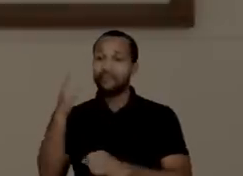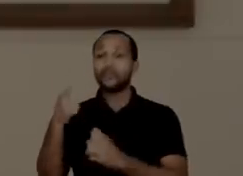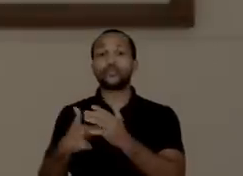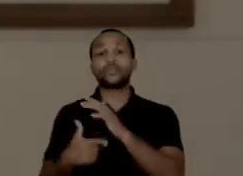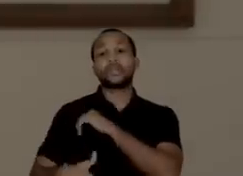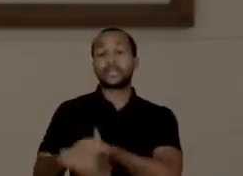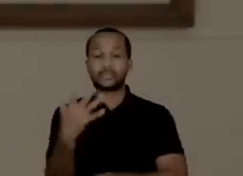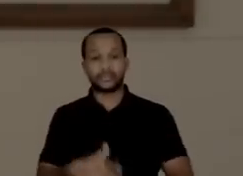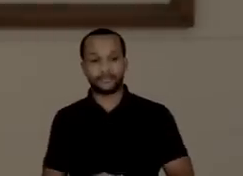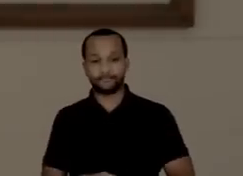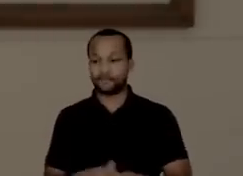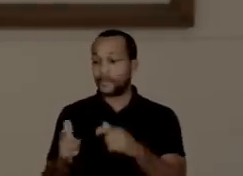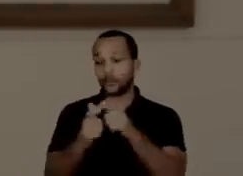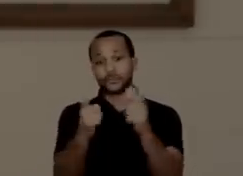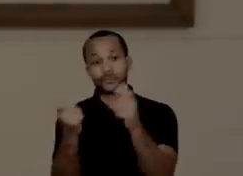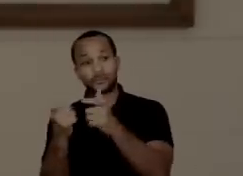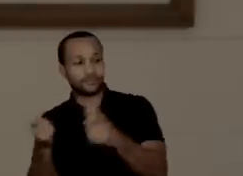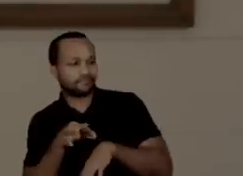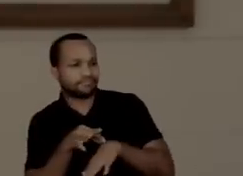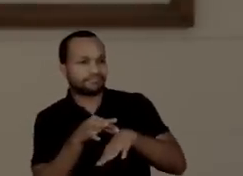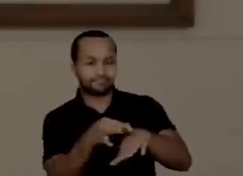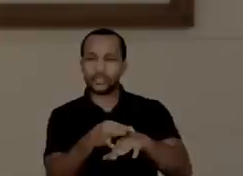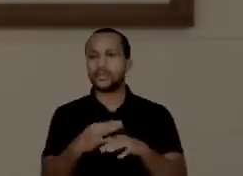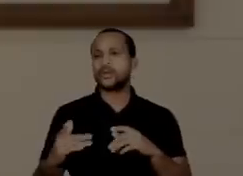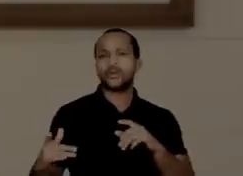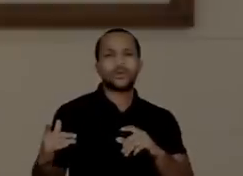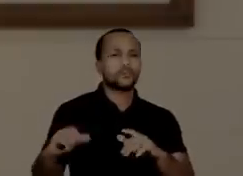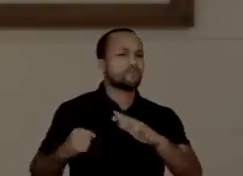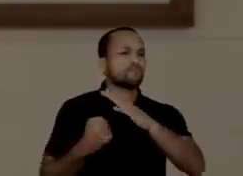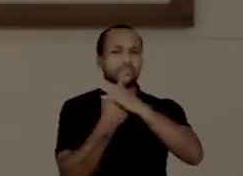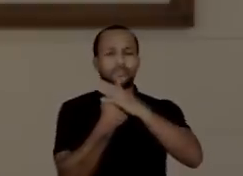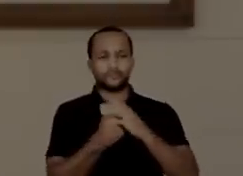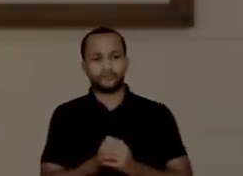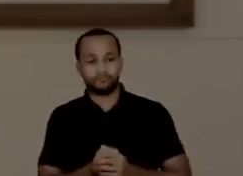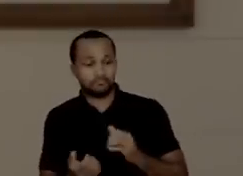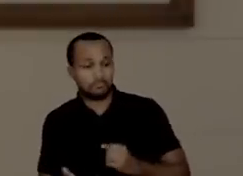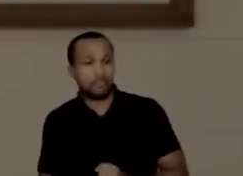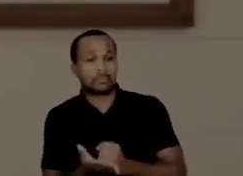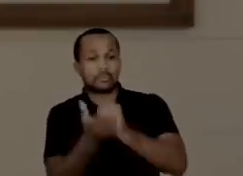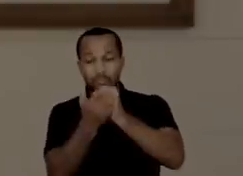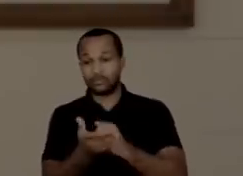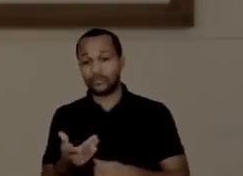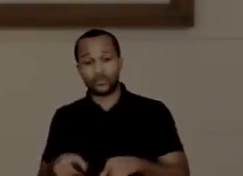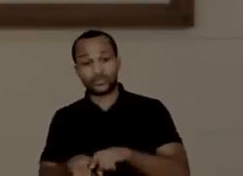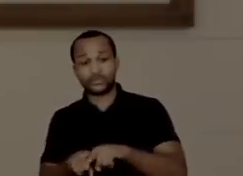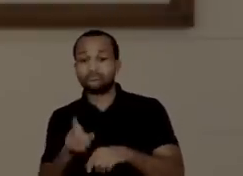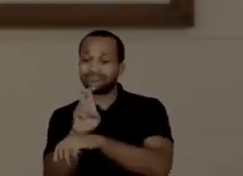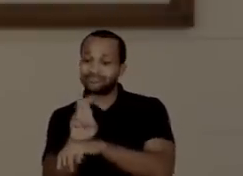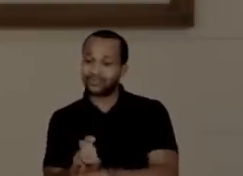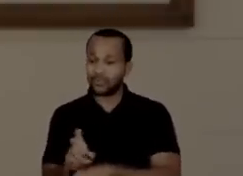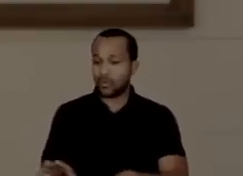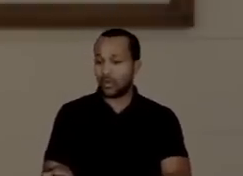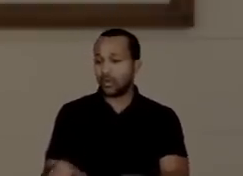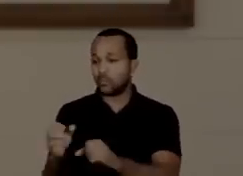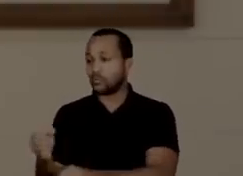économique constituent mes priorités d'action pour 2015. Nous veillerons à accompagner les entreprises autant que nous le pourrons